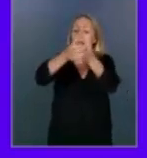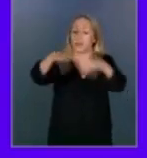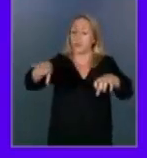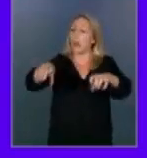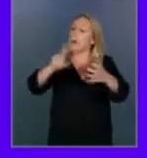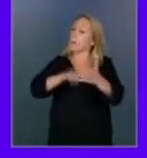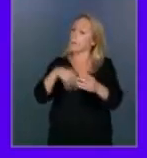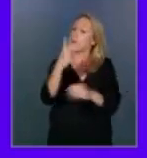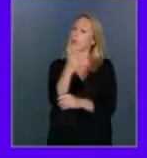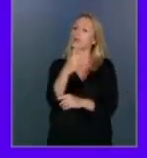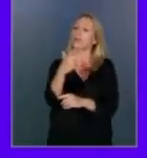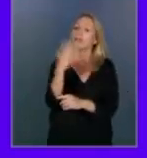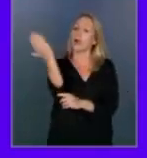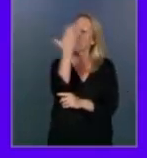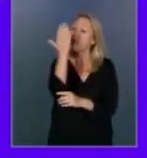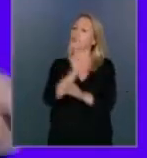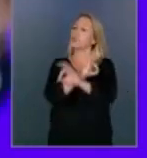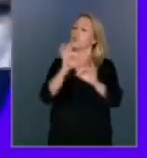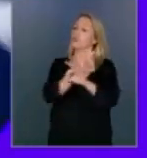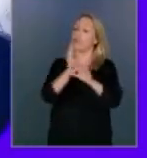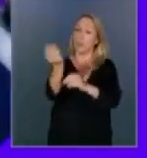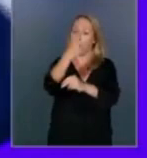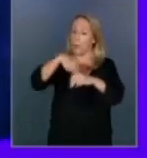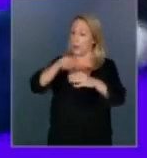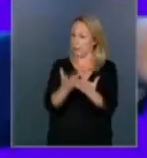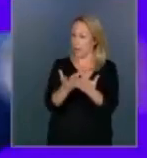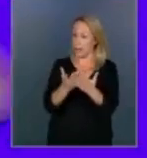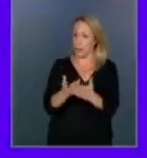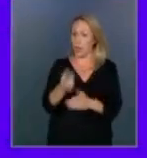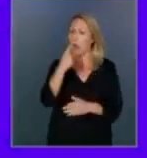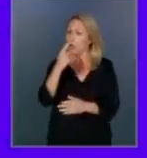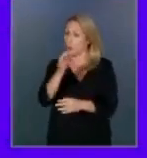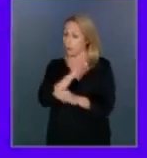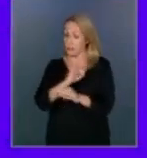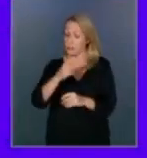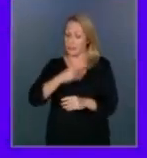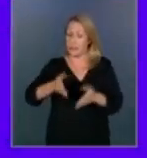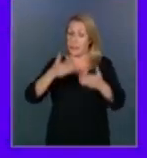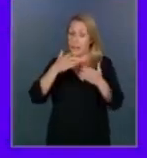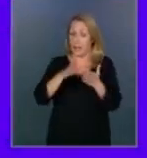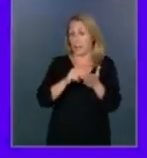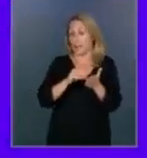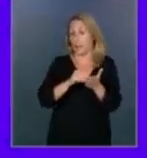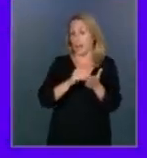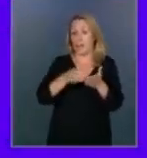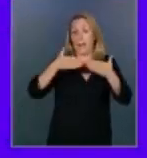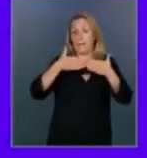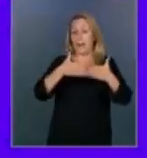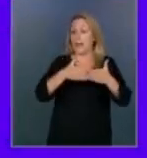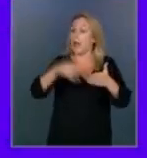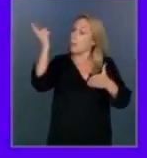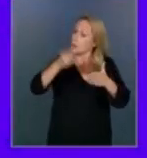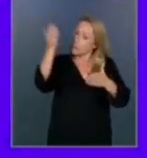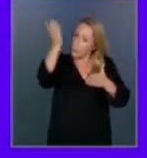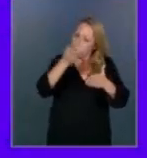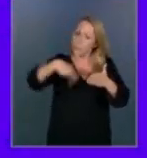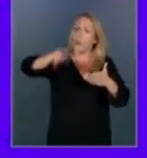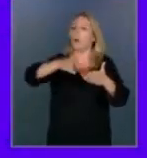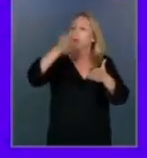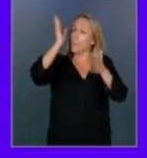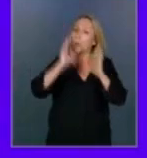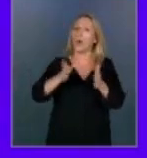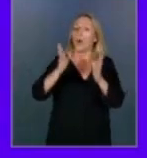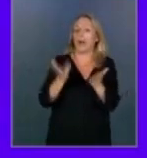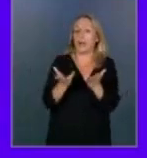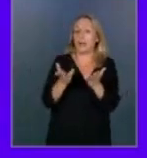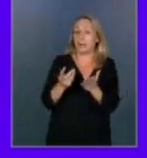27 μαθητές να αυξήσουν τους μαθητές, ότι η επιστημονική κοινότητα τους είπε να αυξήσουν την πληρότητα στα πλοία.